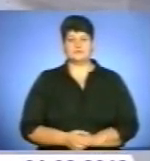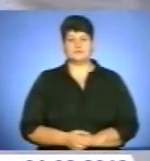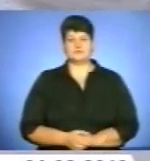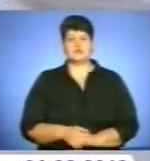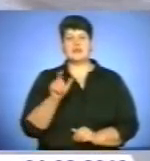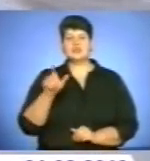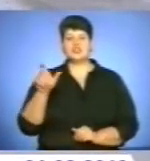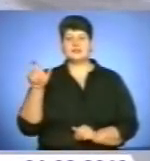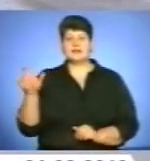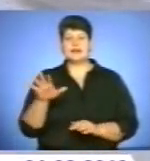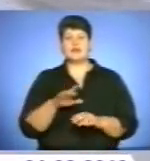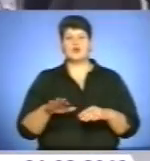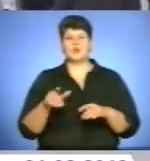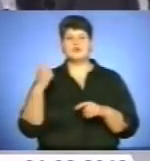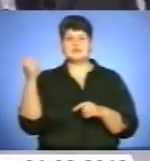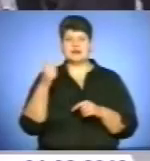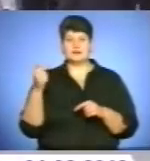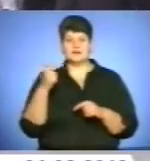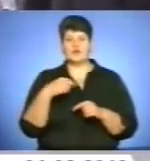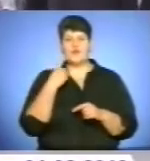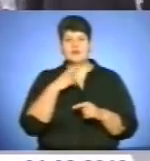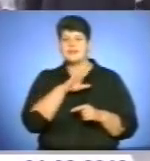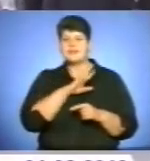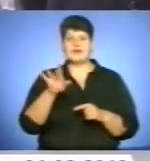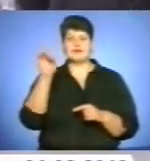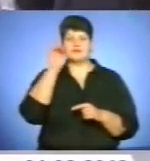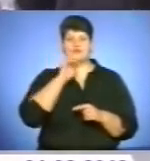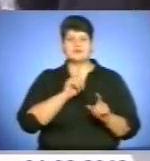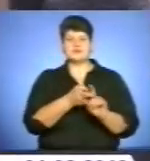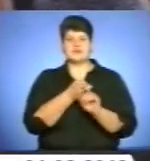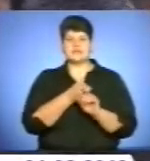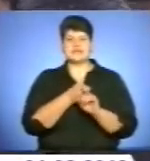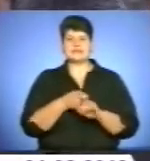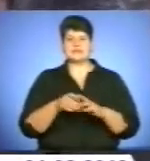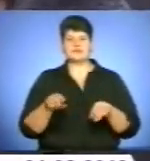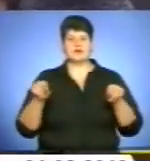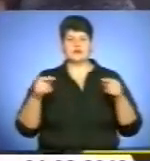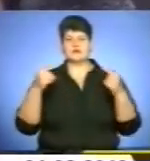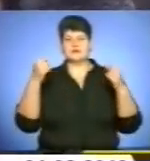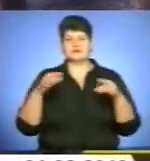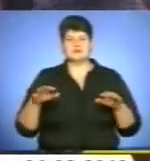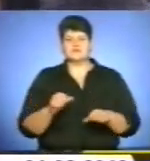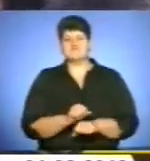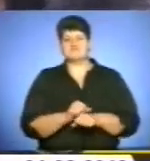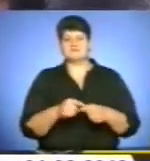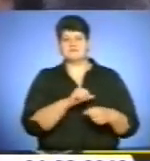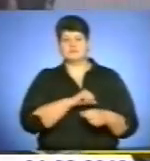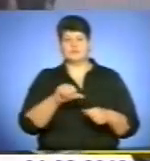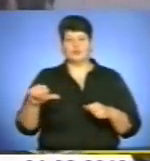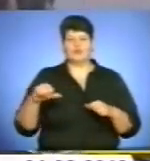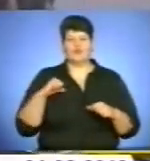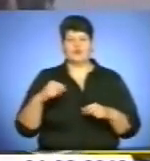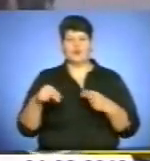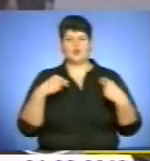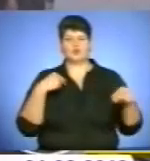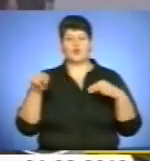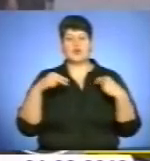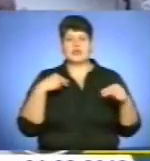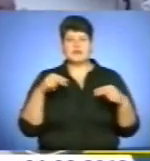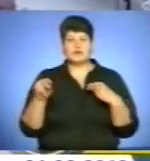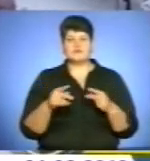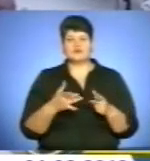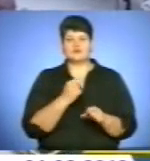Жителі Гусятина справедливо нарікають на незручності, пов'язані із стихійною торгівлею. Щоб змінити ситуацію на краще, місцева влада облаштувала торгівельні